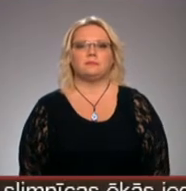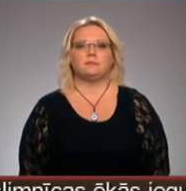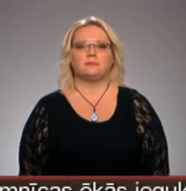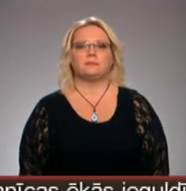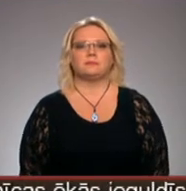televīzija.